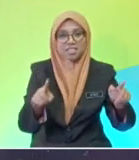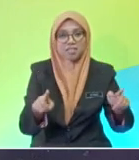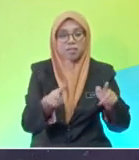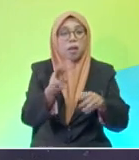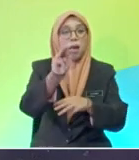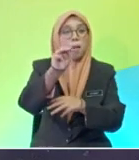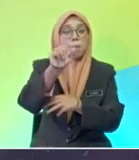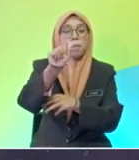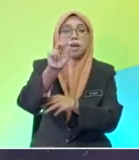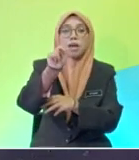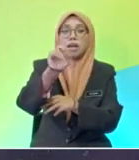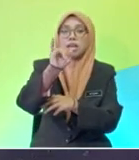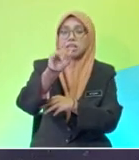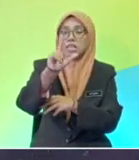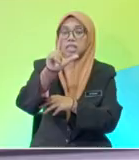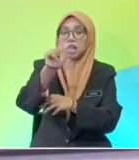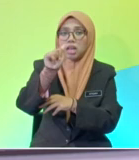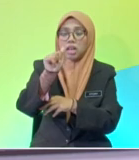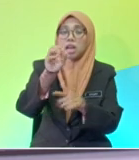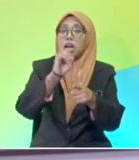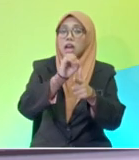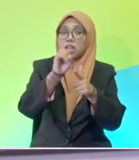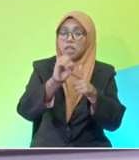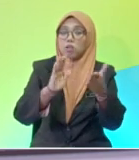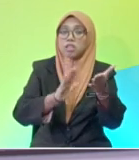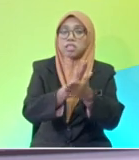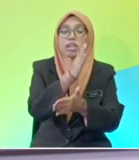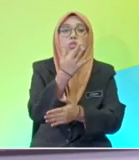lah boleh cari yang tebal sedikit